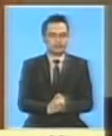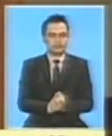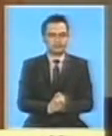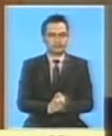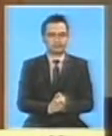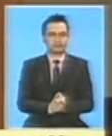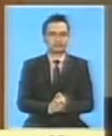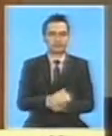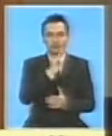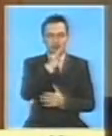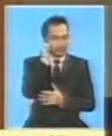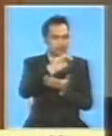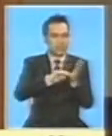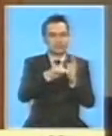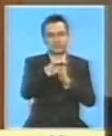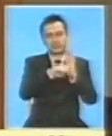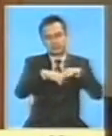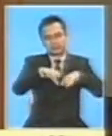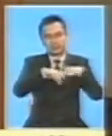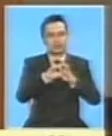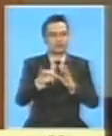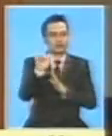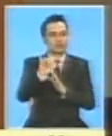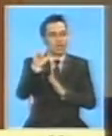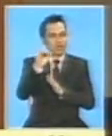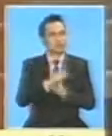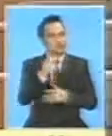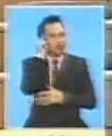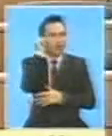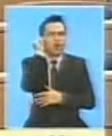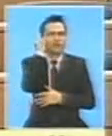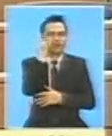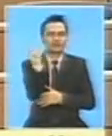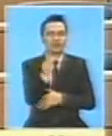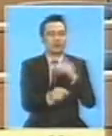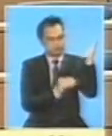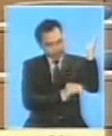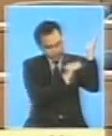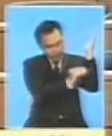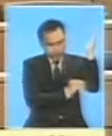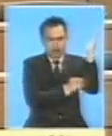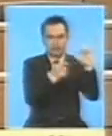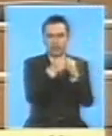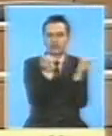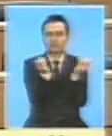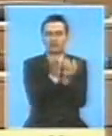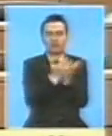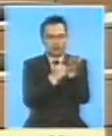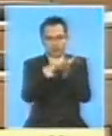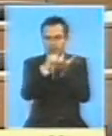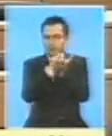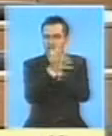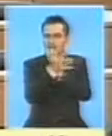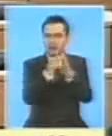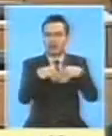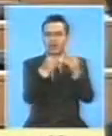ในเรื่องของยุทธศาสตร์เข้าใจเข้าถึงพัฒนาของบาดวิหัวเข้าใจคือเข้าใจอะไรเข้าใจพื้นที่เข้าใจคนเข้าใจปัญหาเราจึงจะไปหาวิธีการ